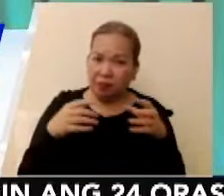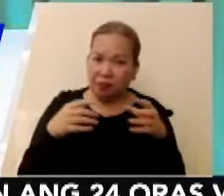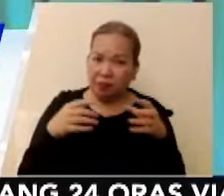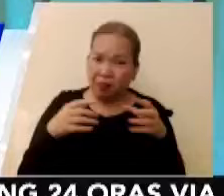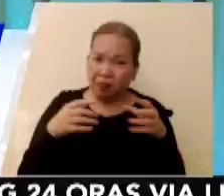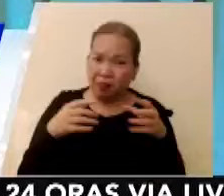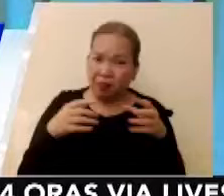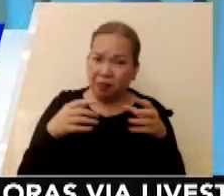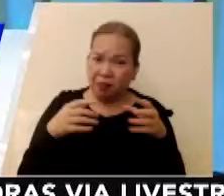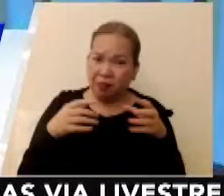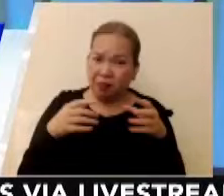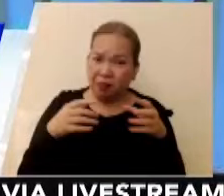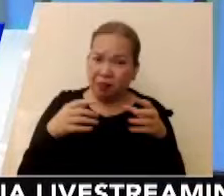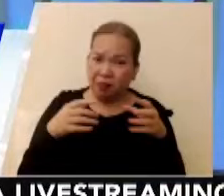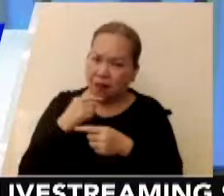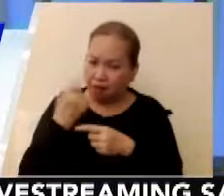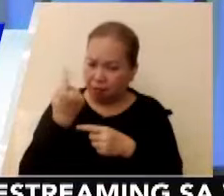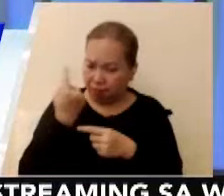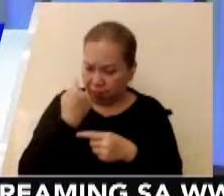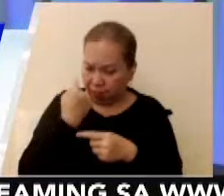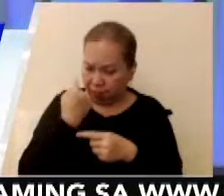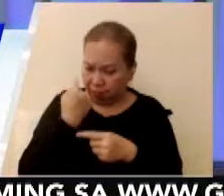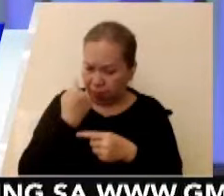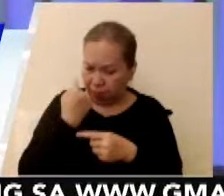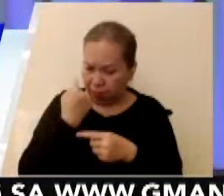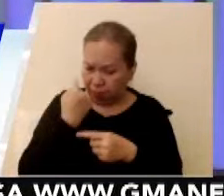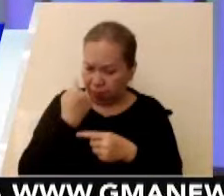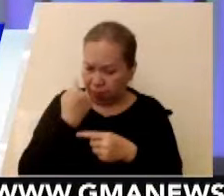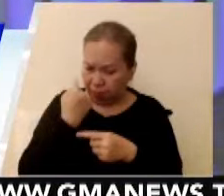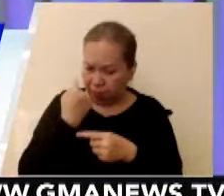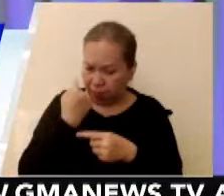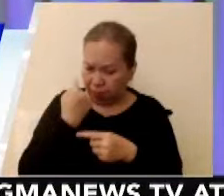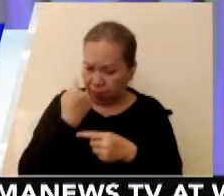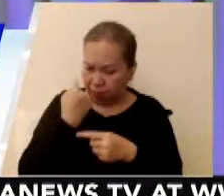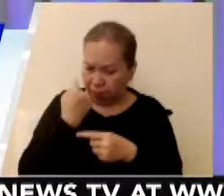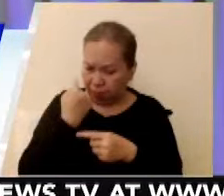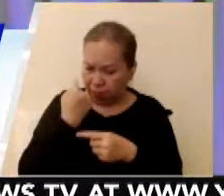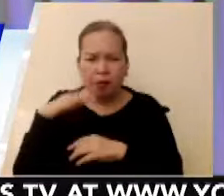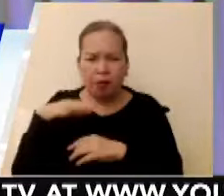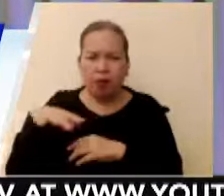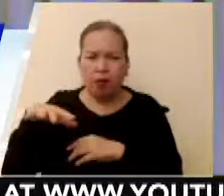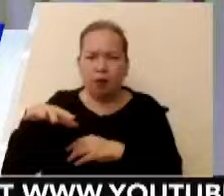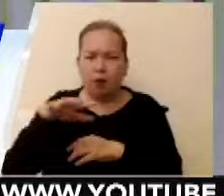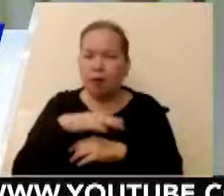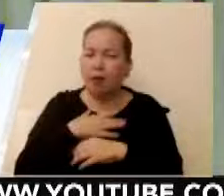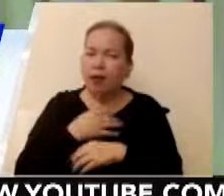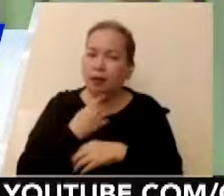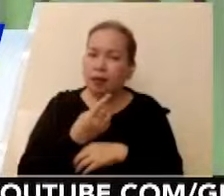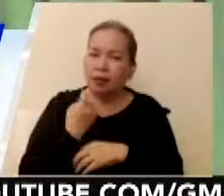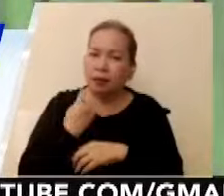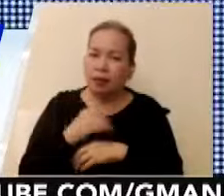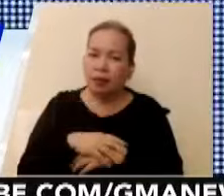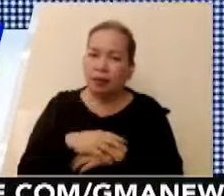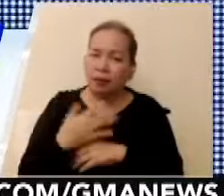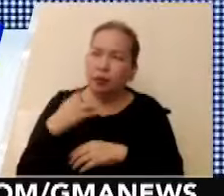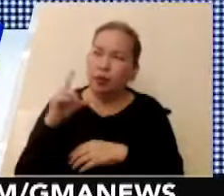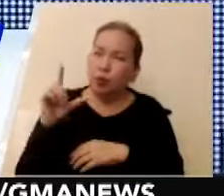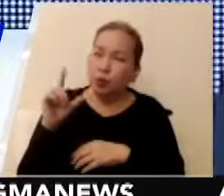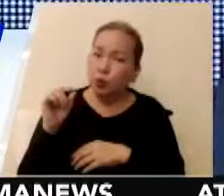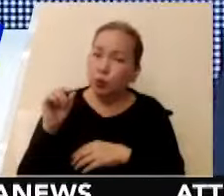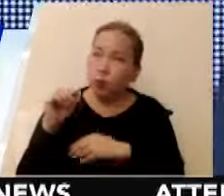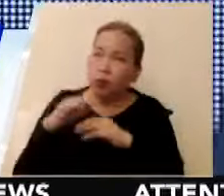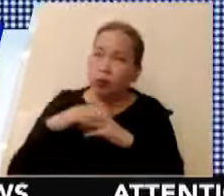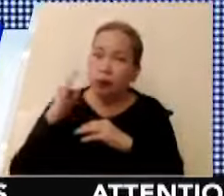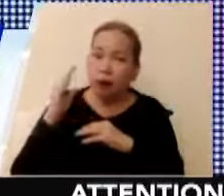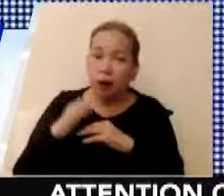matagal na ito. Gaya ng banggit ko kanina, may 20 plus organizations that are also pushing for this. And we're just one of them.